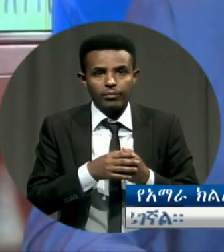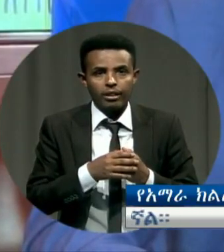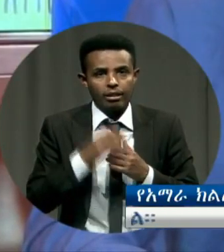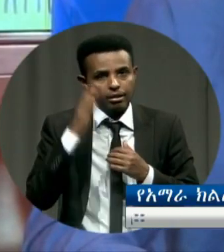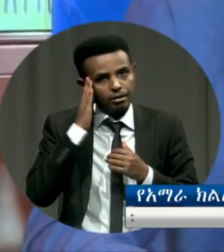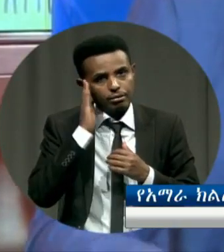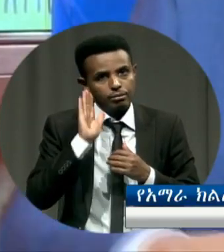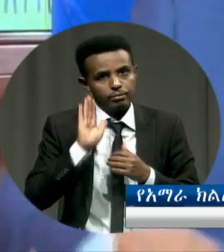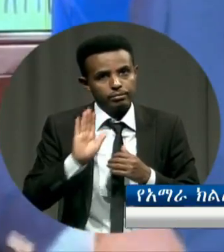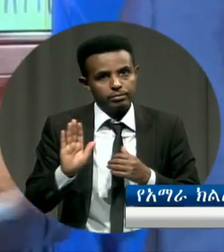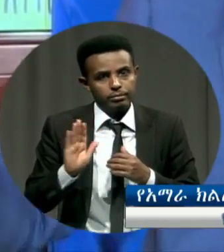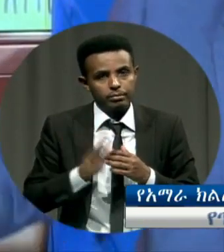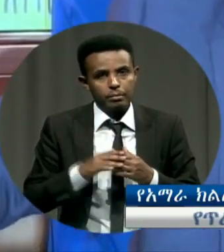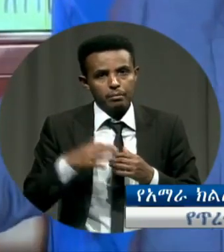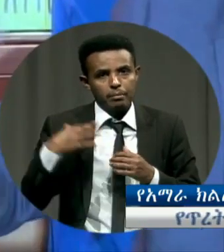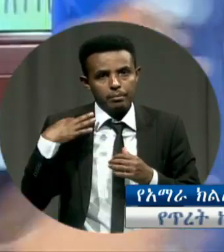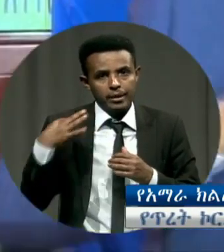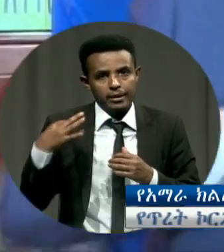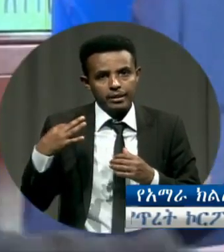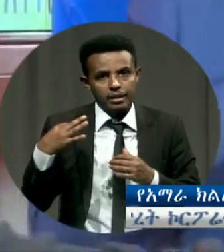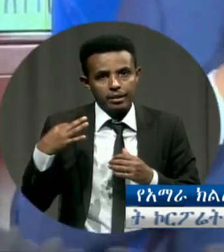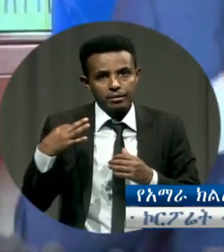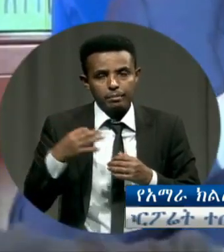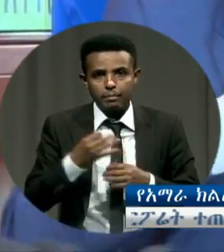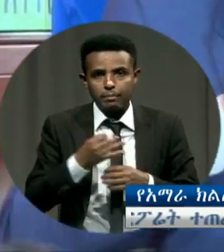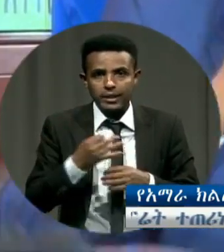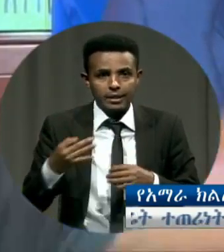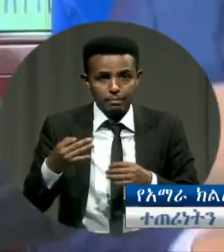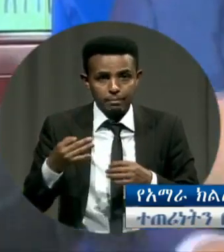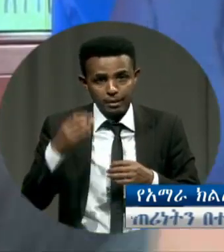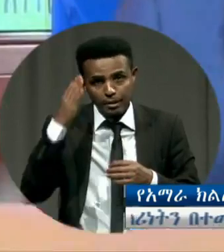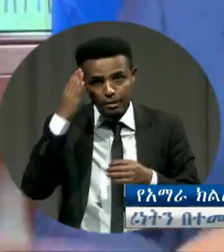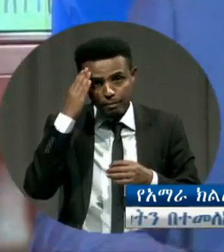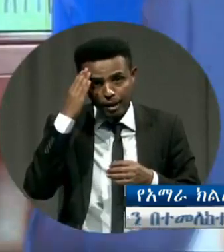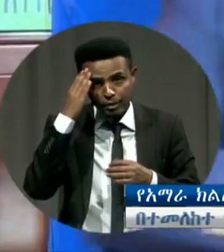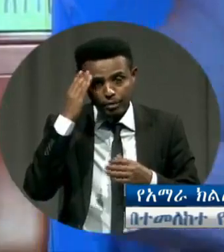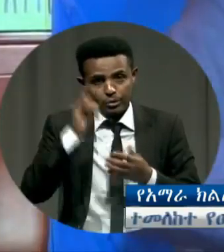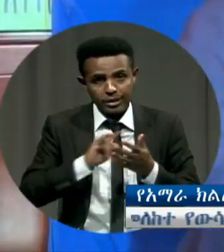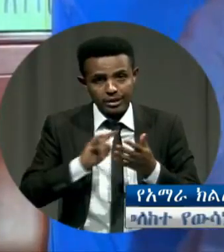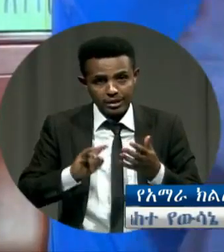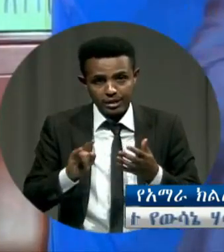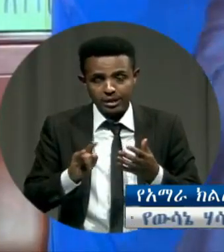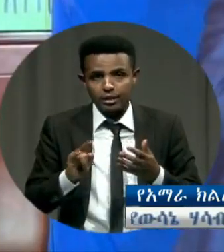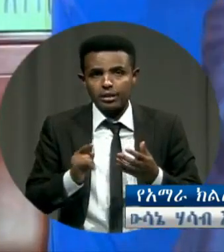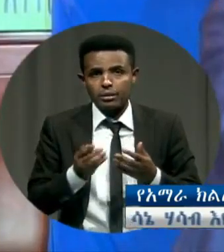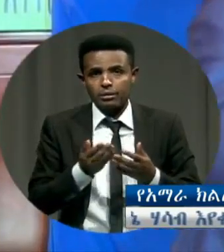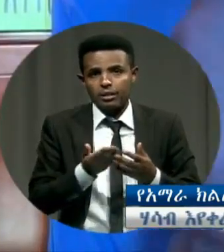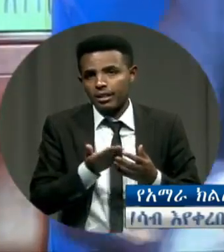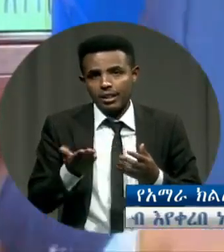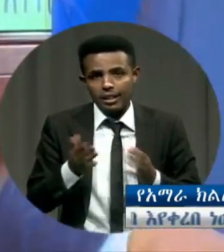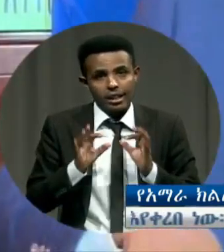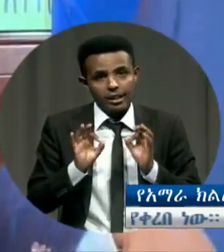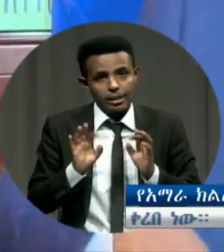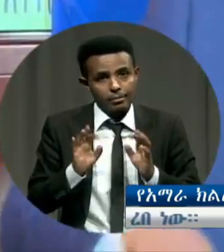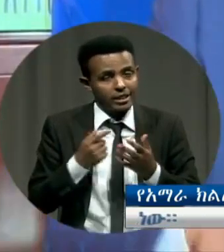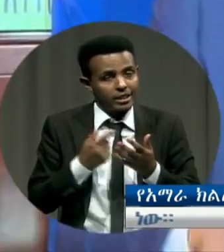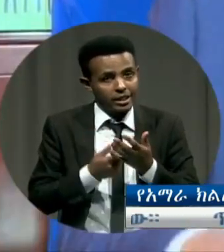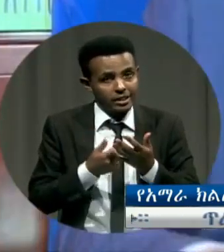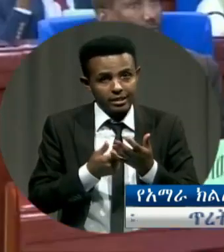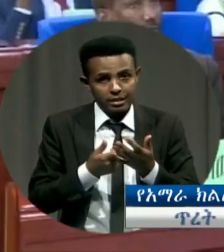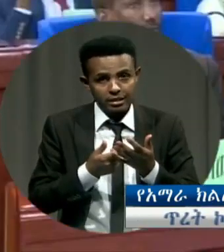አላቀው ፐርሰናሊ በደንብ ማውቀው ዝርዝር ነገር የለኝም ነበር እና እንዲህ